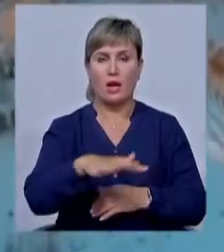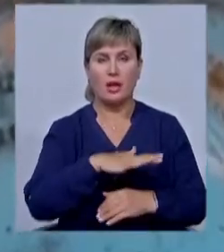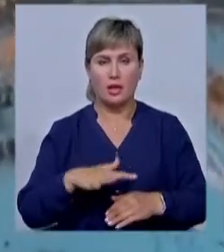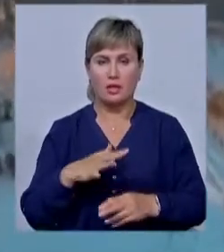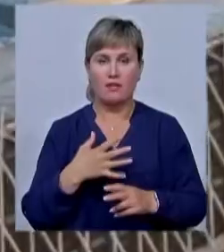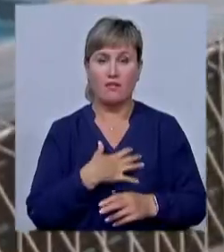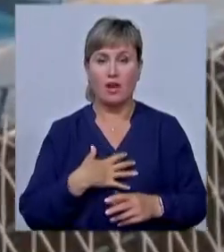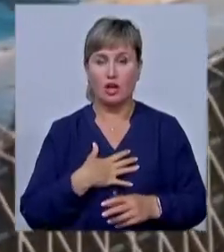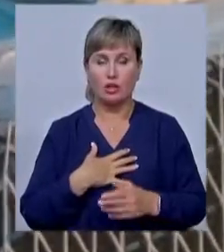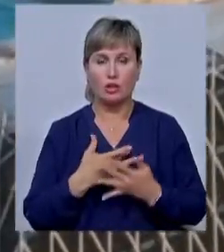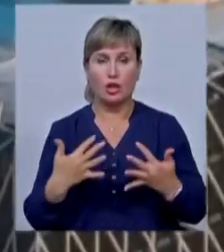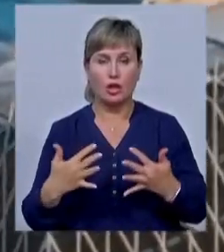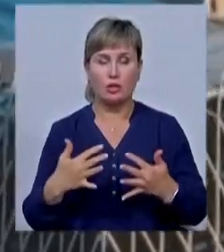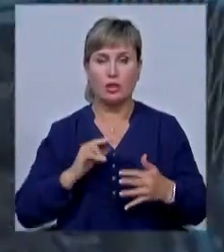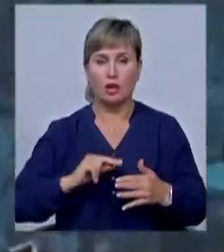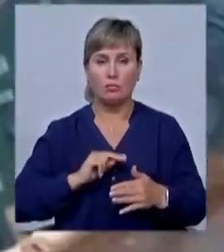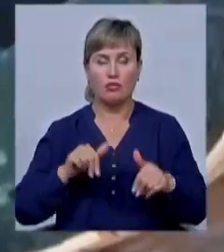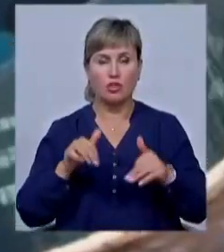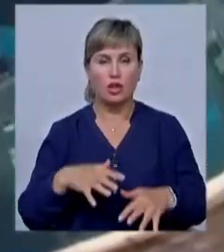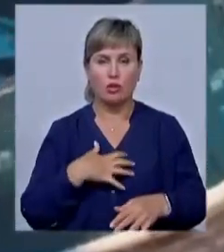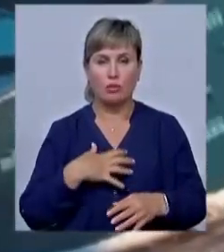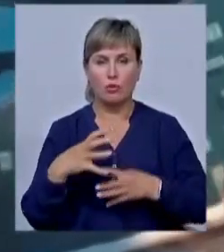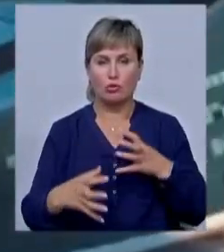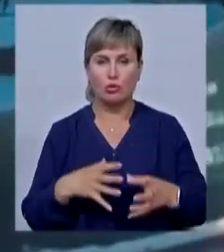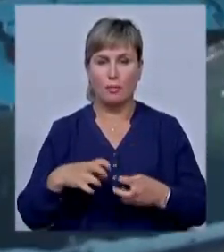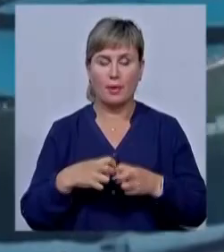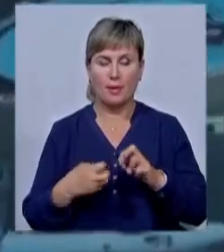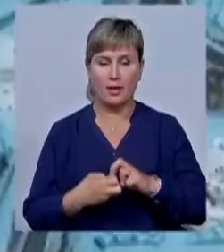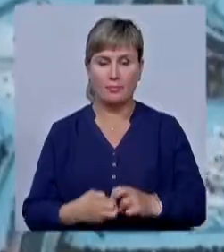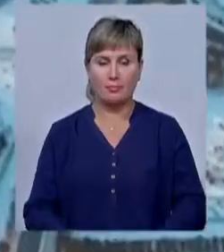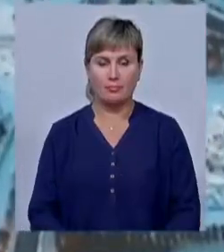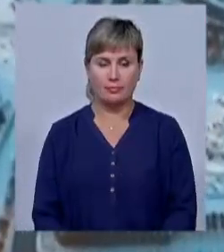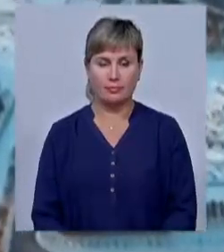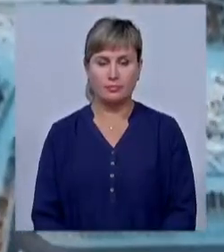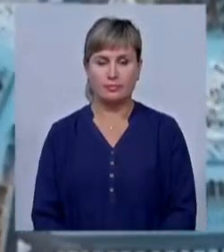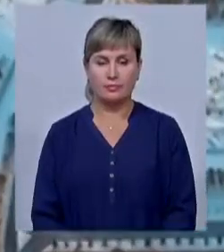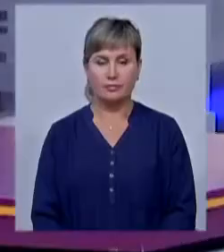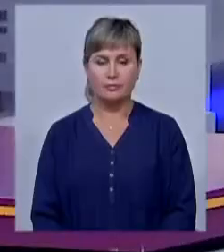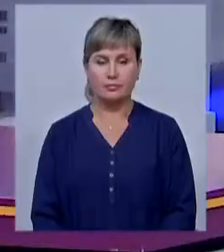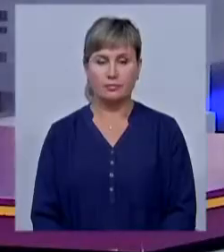играя важную конструктивную роль в решении актуальных международных проблем.